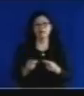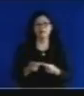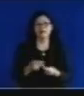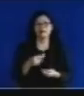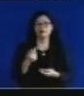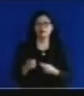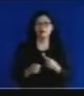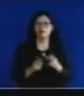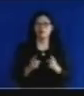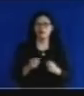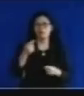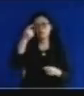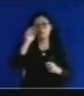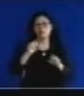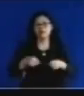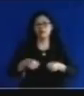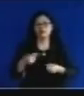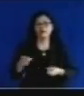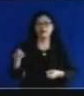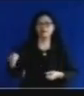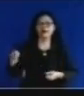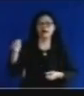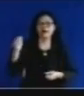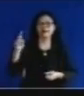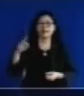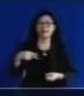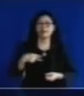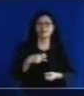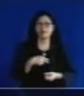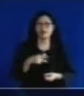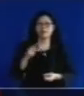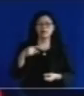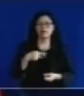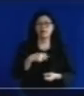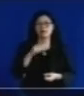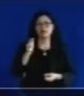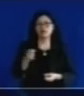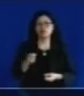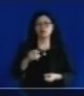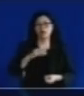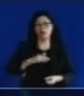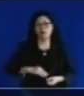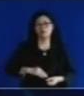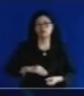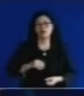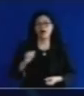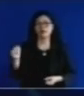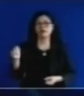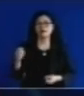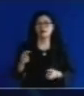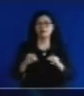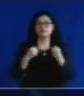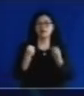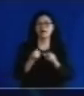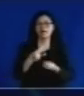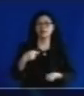untuk mendapatkan PAD kita. Namun tentunya kita juga harus melihat skala kebutuhan masyarakat kita. Di mana